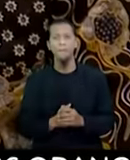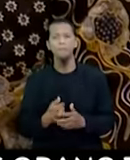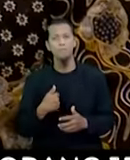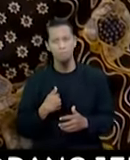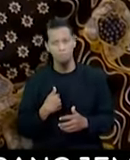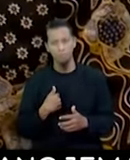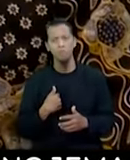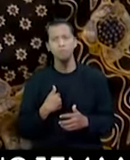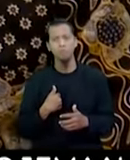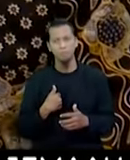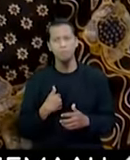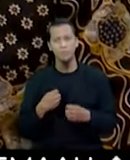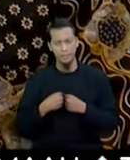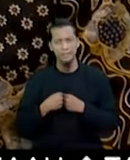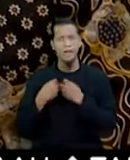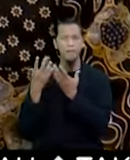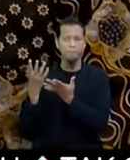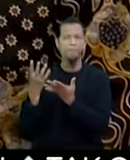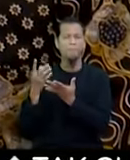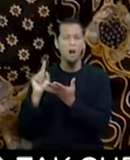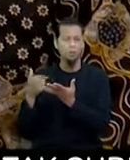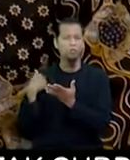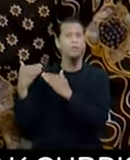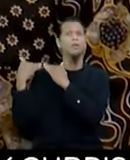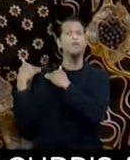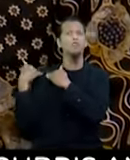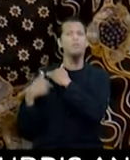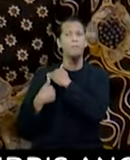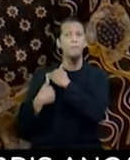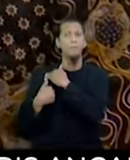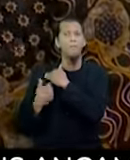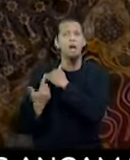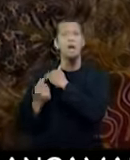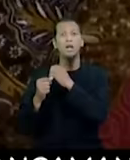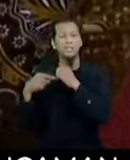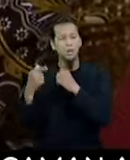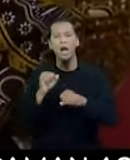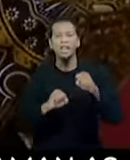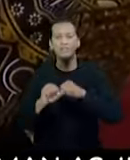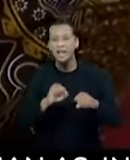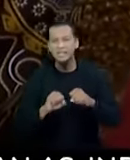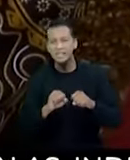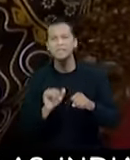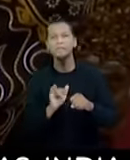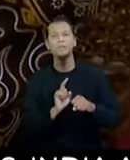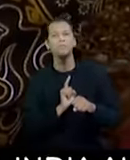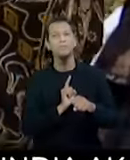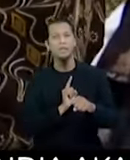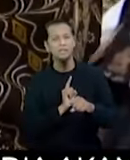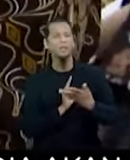itu berkewajiban untuk menjalankan aktifitas kita sehari-hari pribadi keluarga masyarakat